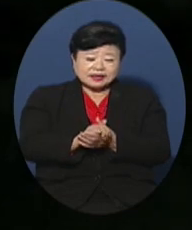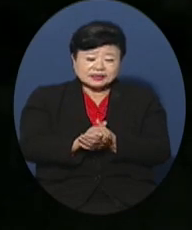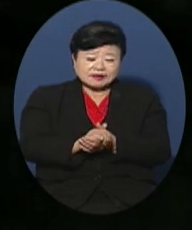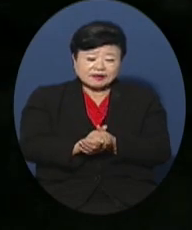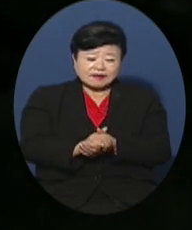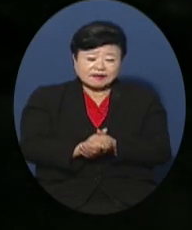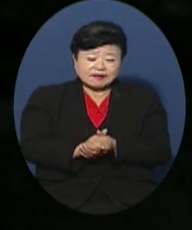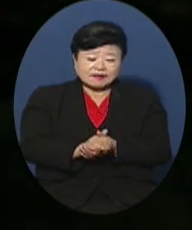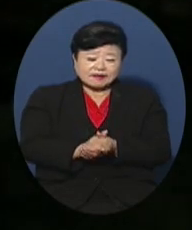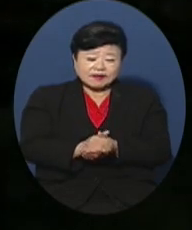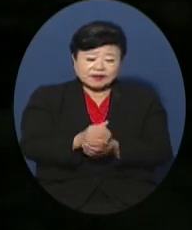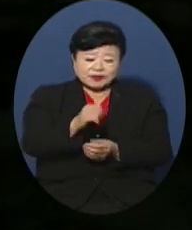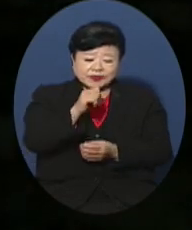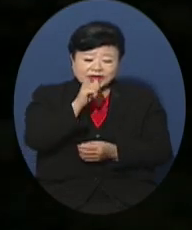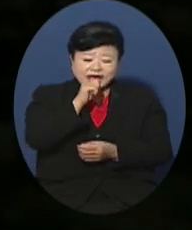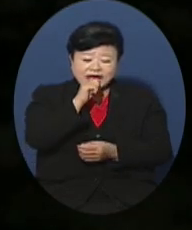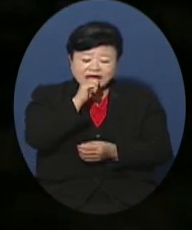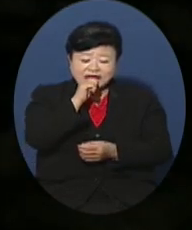위에서